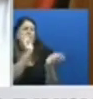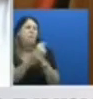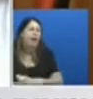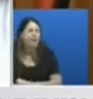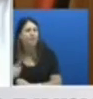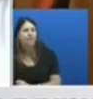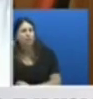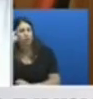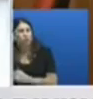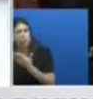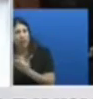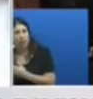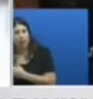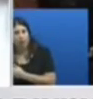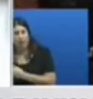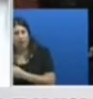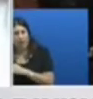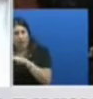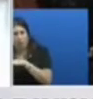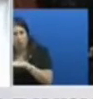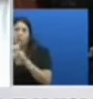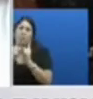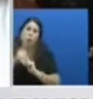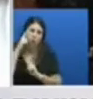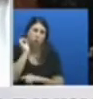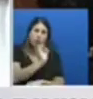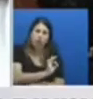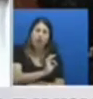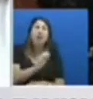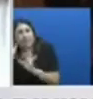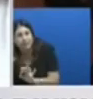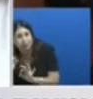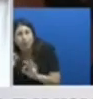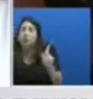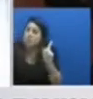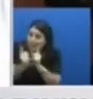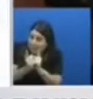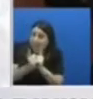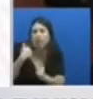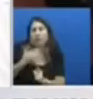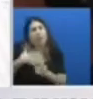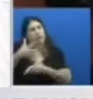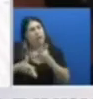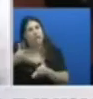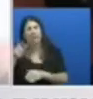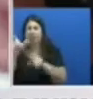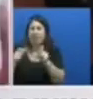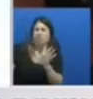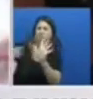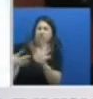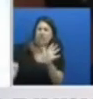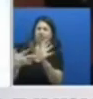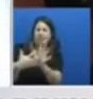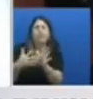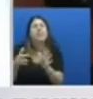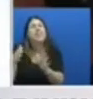שם תתווכחו שמה תקשיבו אניח אספר לכם את זה התווכחו שם מאיפה בכלל יש לכנסת סמכות לחוקק חוקים רגילים ומאיפה יש לסמכות